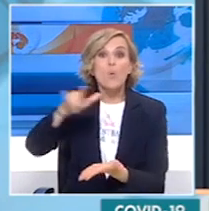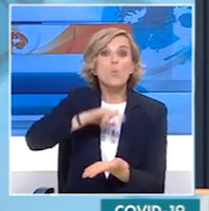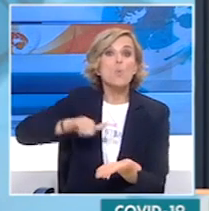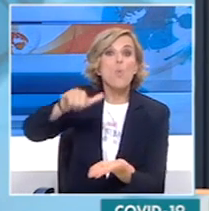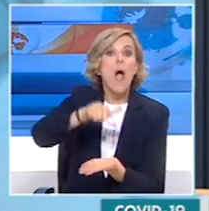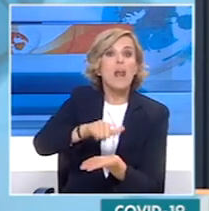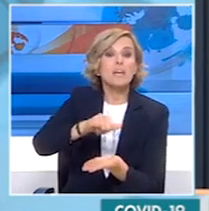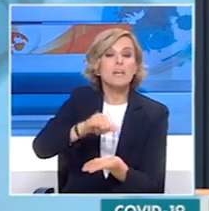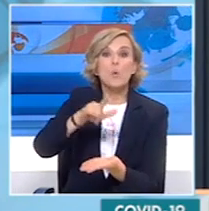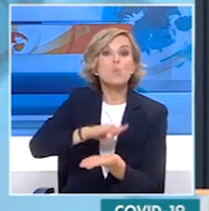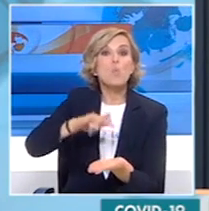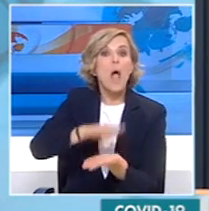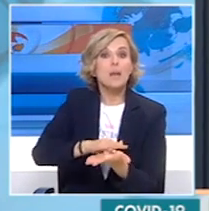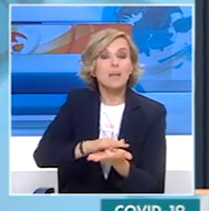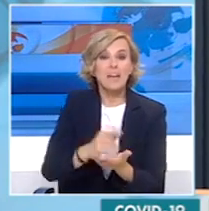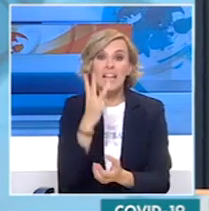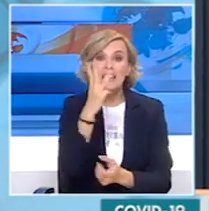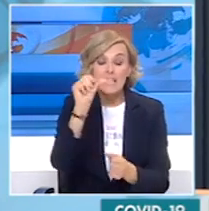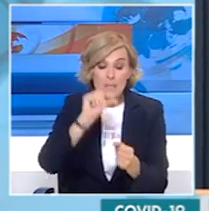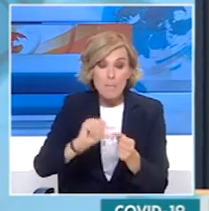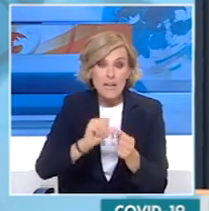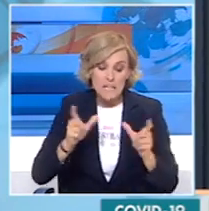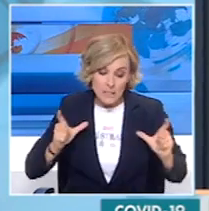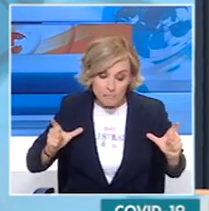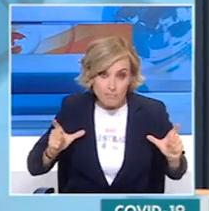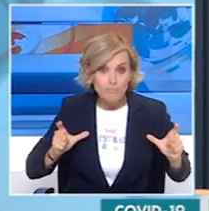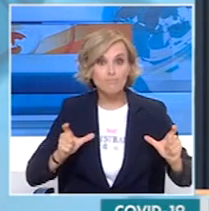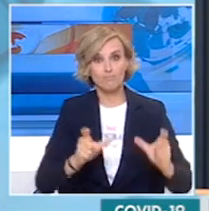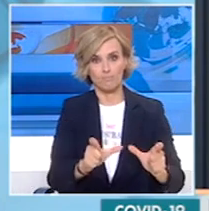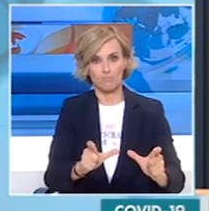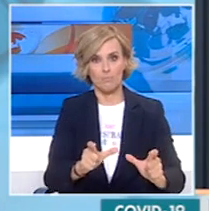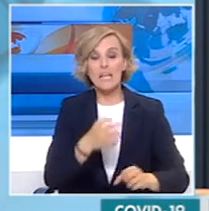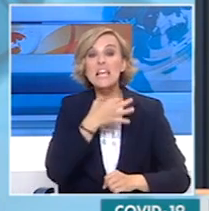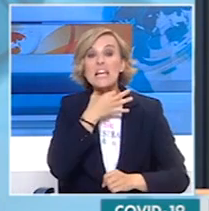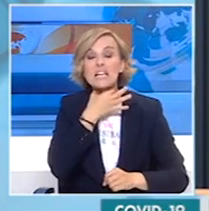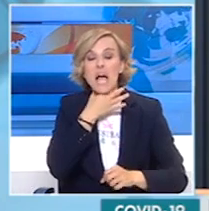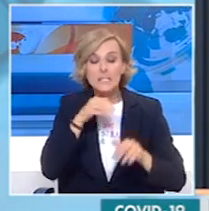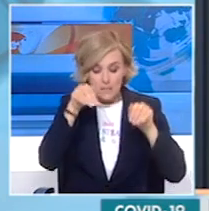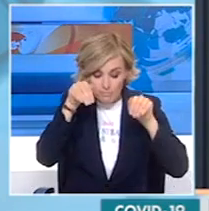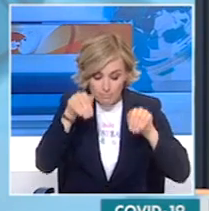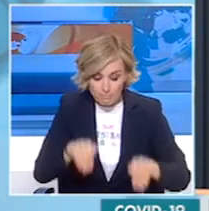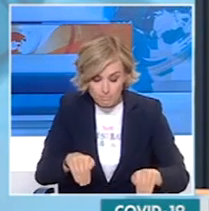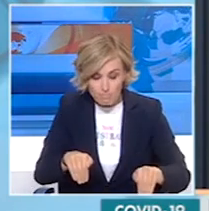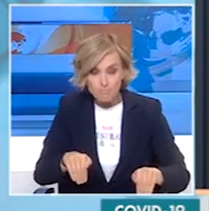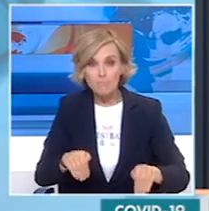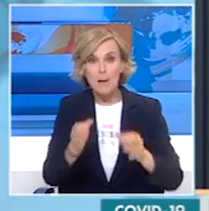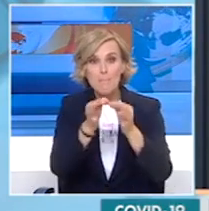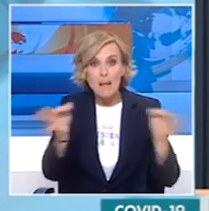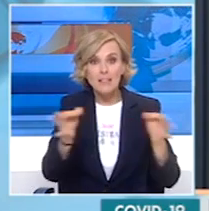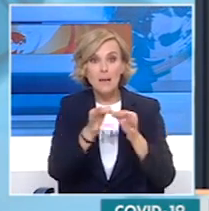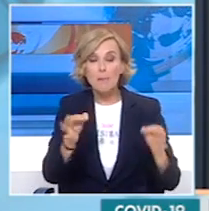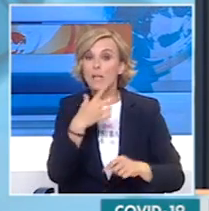3 μήνες περιορισμό. Χρειάζεται να τηρηθεί μια λεπτή ισορροπία μεταξύ των μέτρων, καθώς και των κοινωνικών και οικονομικών